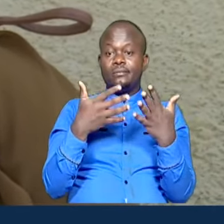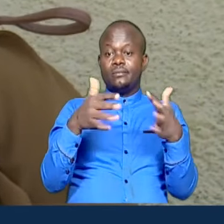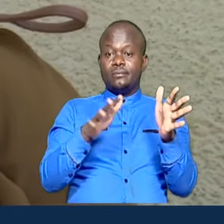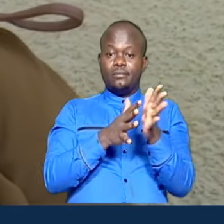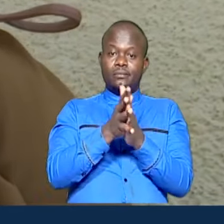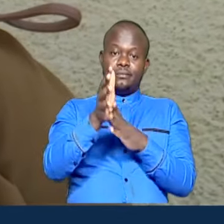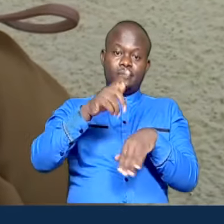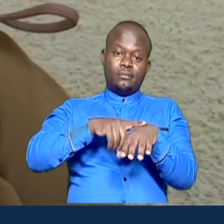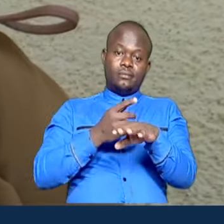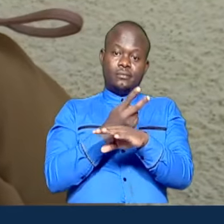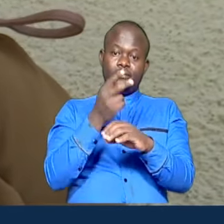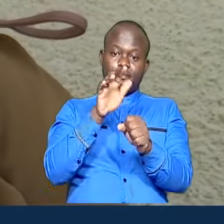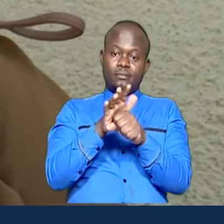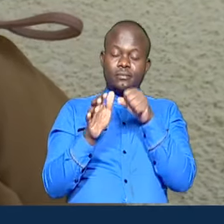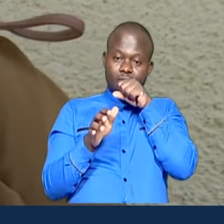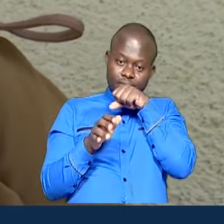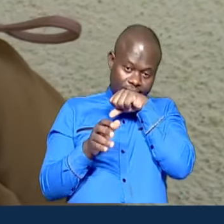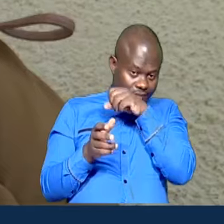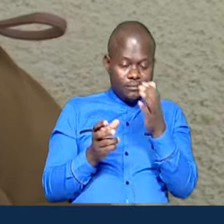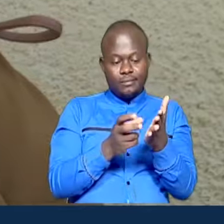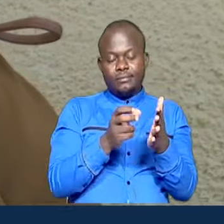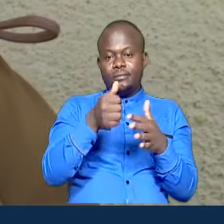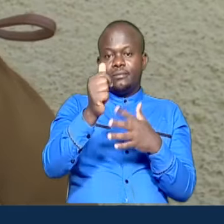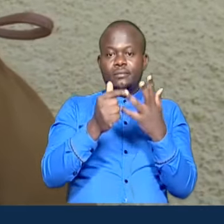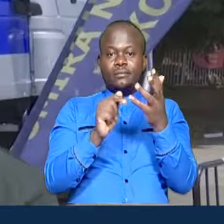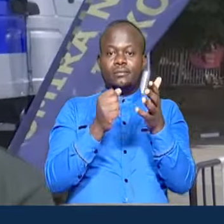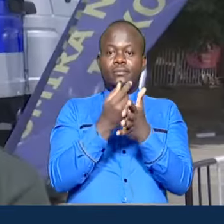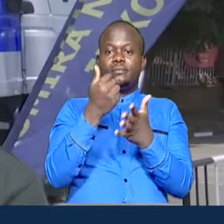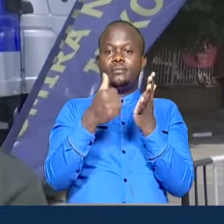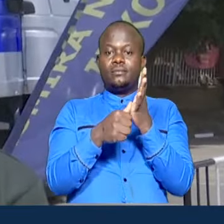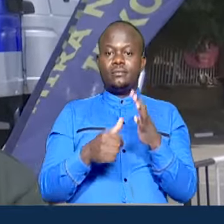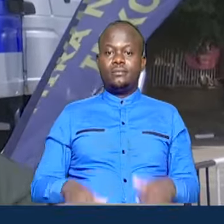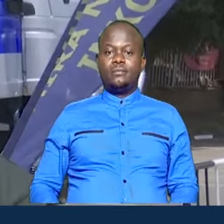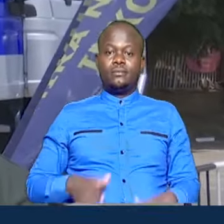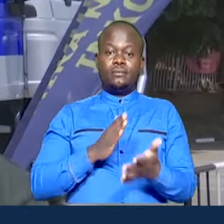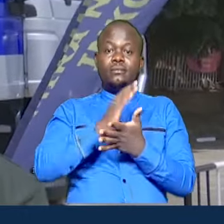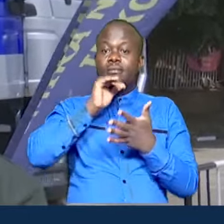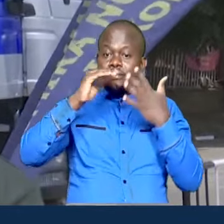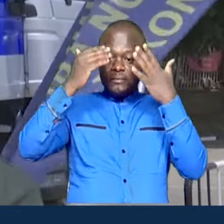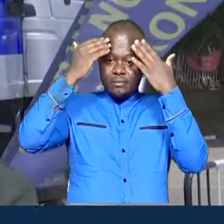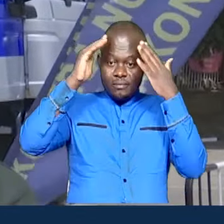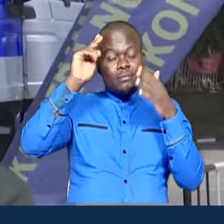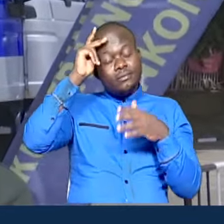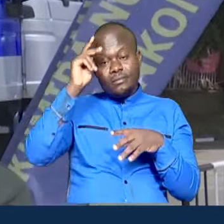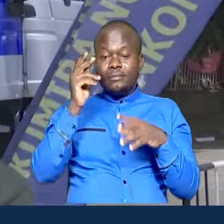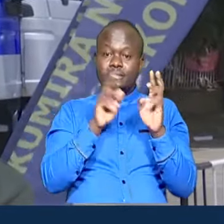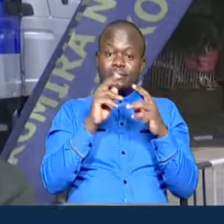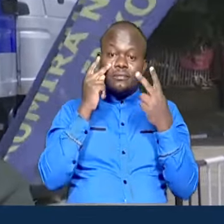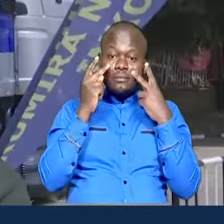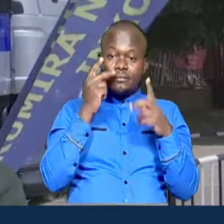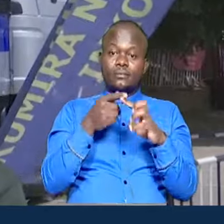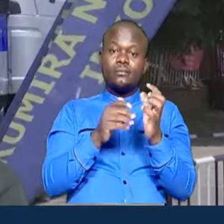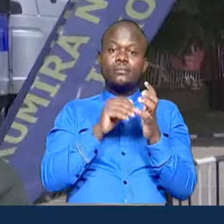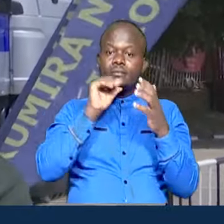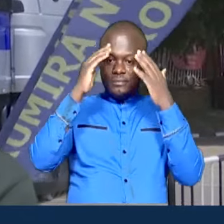kuri prize, kiriya ni ikintu cyatera ibibazo. Oya, ntabwo nari mbifiteho ubumenyi, nari nsanzwe mbibona ariko sinari